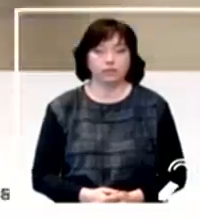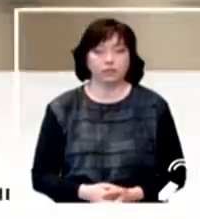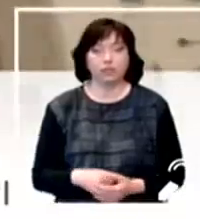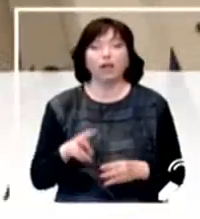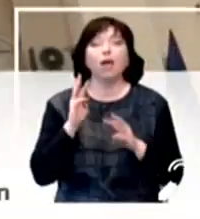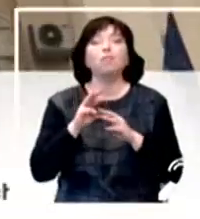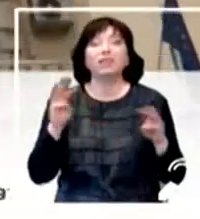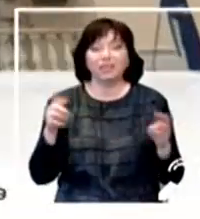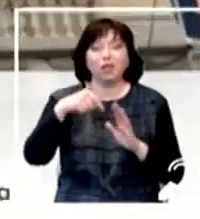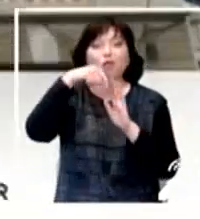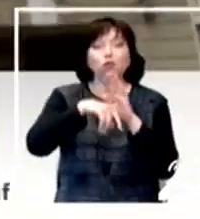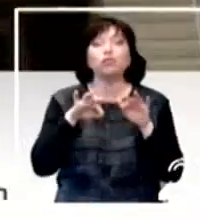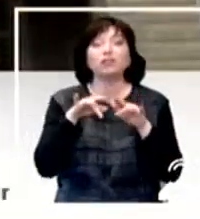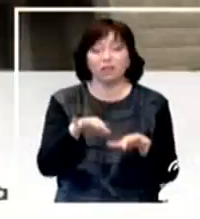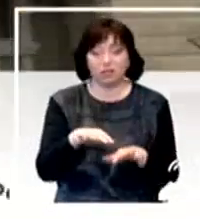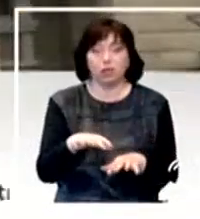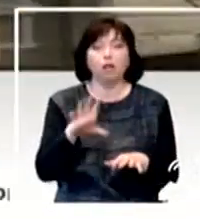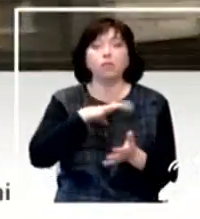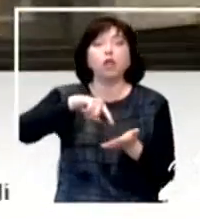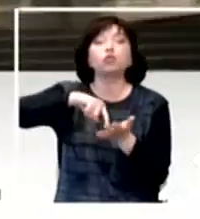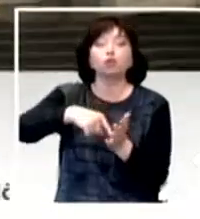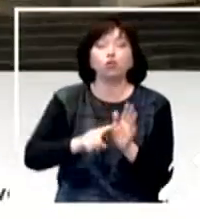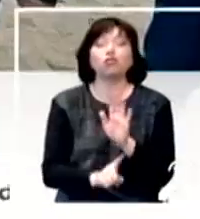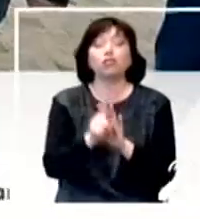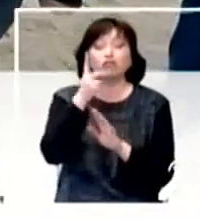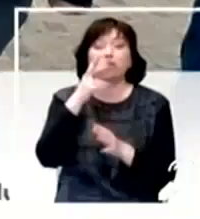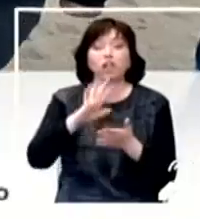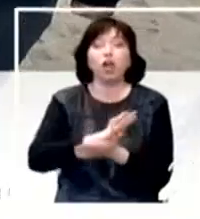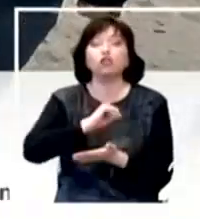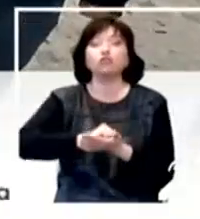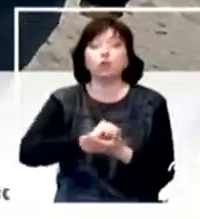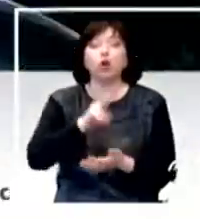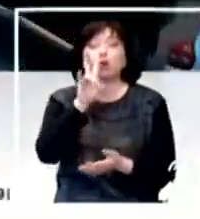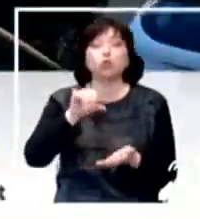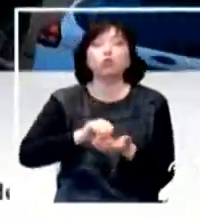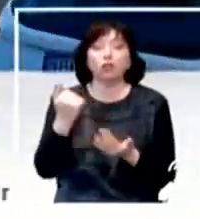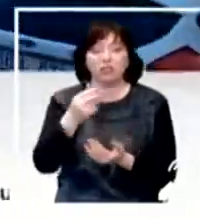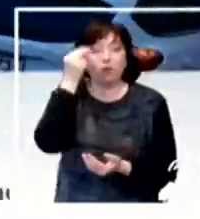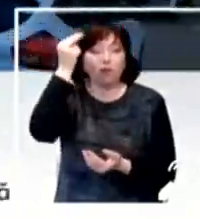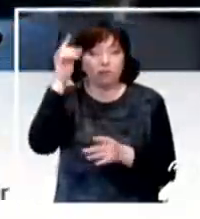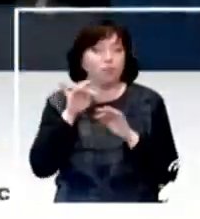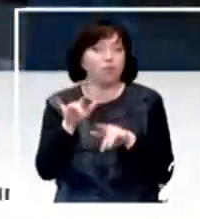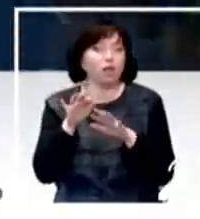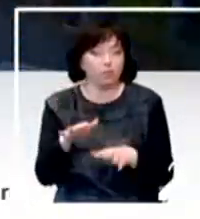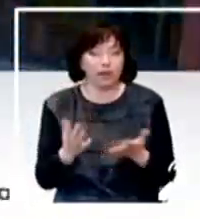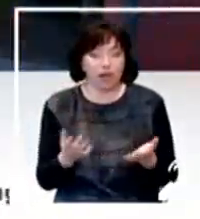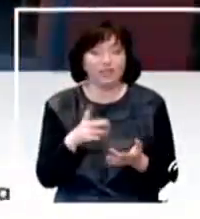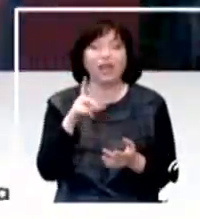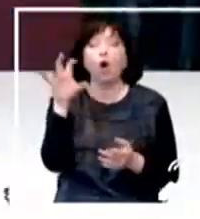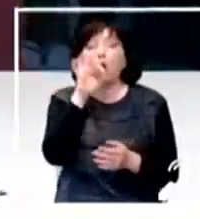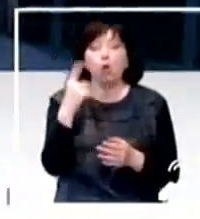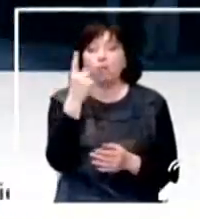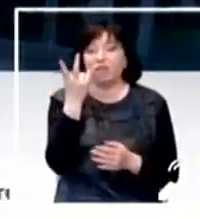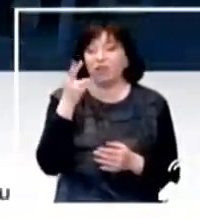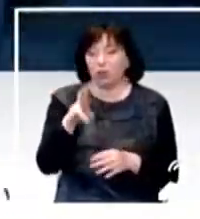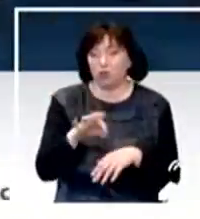Curtea Ministerului de Interne din Chișinău a fost punctul de pornire pentru jurnaliștii care au participat astăzi la exercițiul tactic de simulare pentru summitul